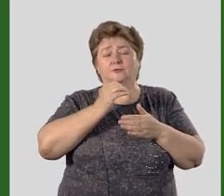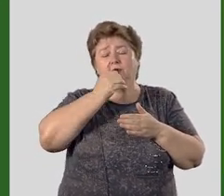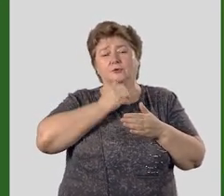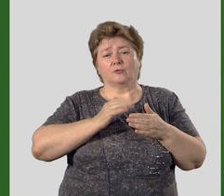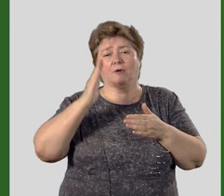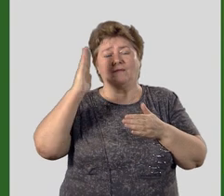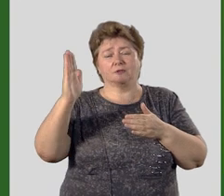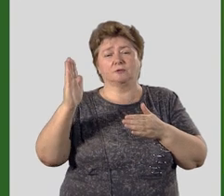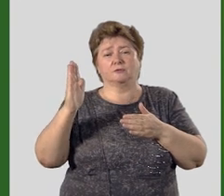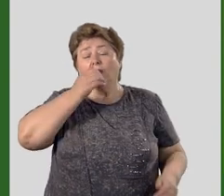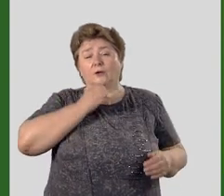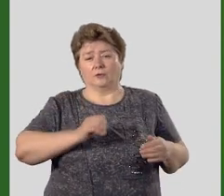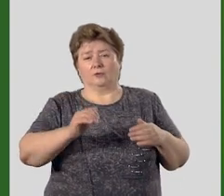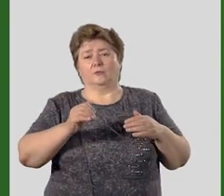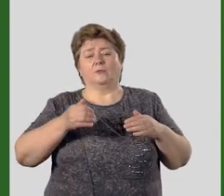восток-юго-восток,